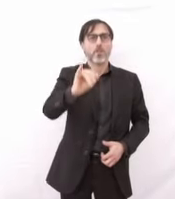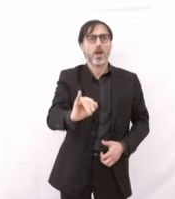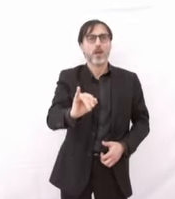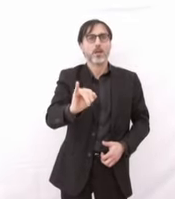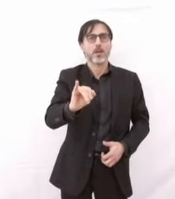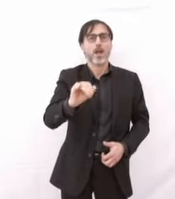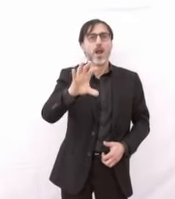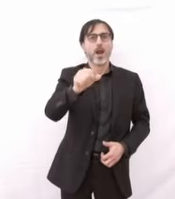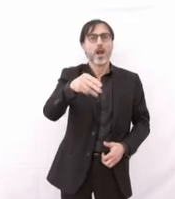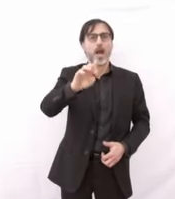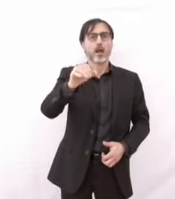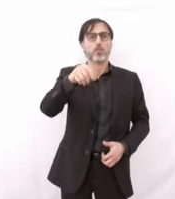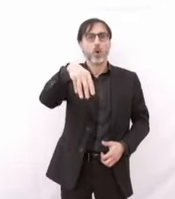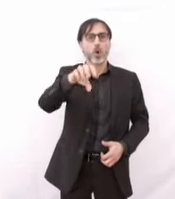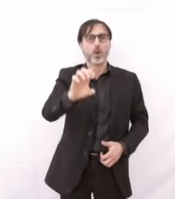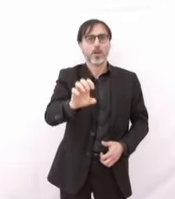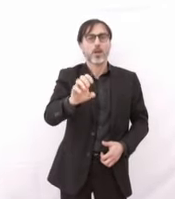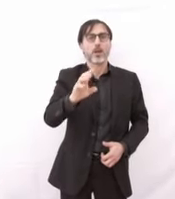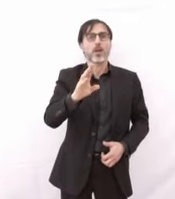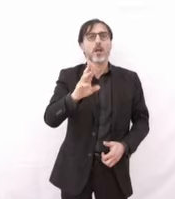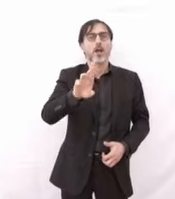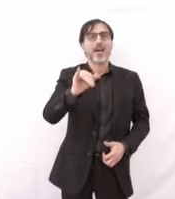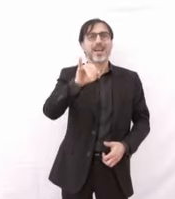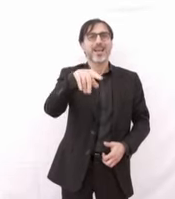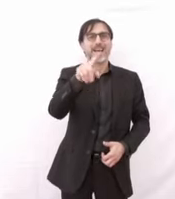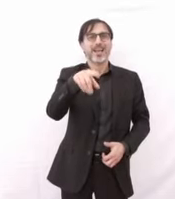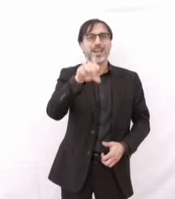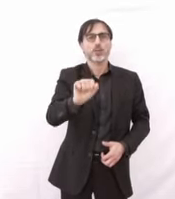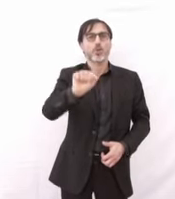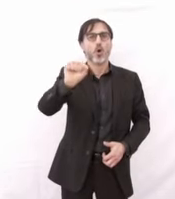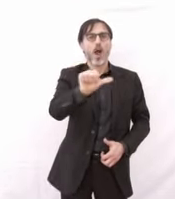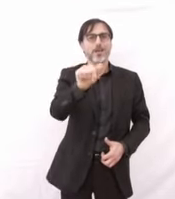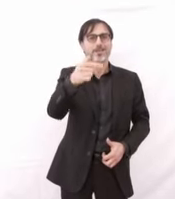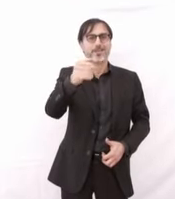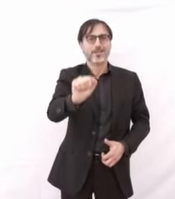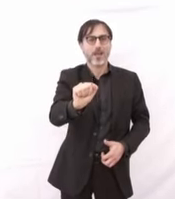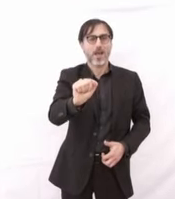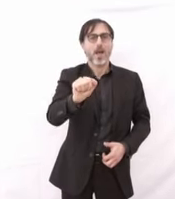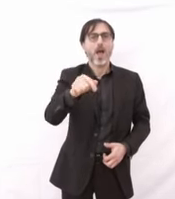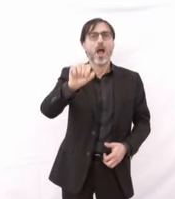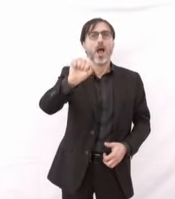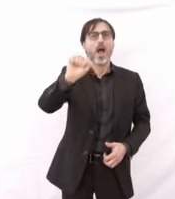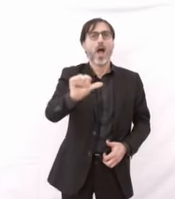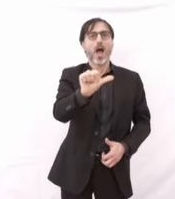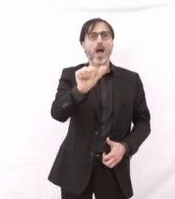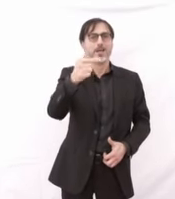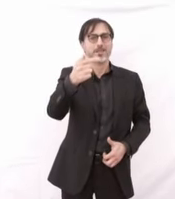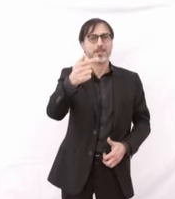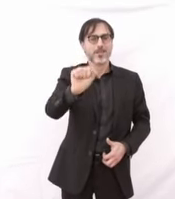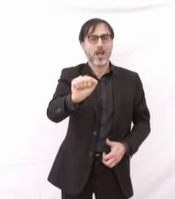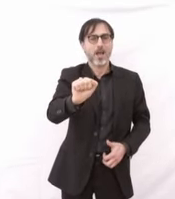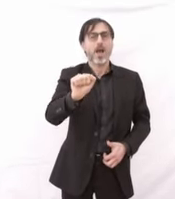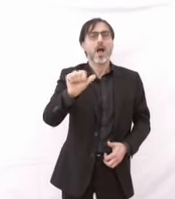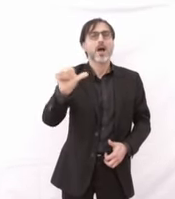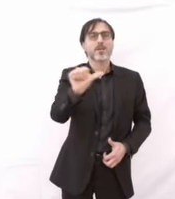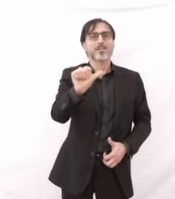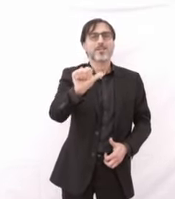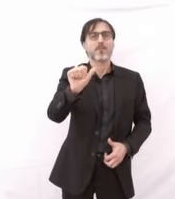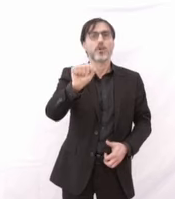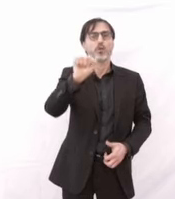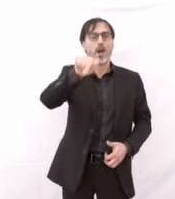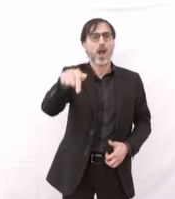Giovanni Carbone, Barbara Rizzo Asta, Giuseppe Asta, Salvatore